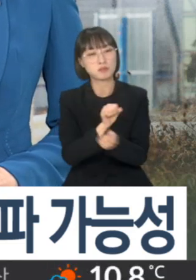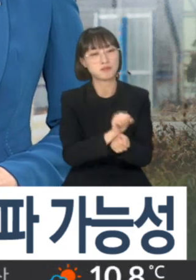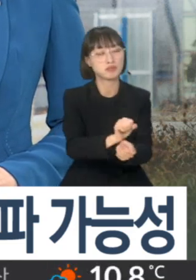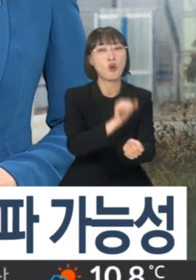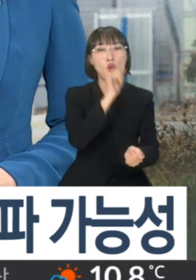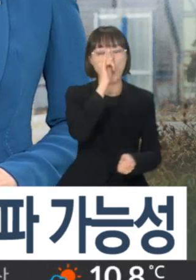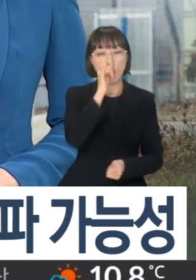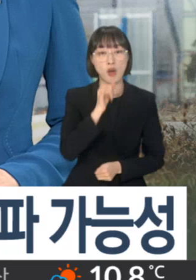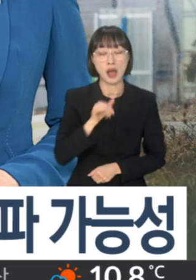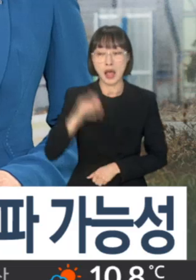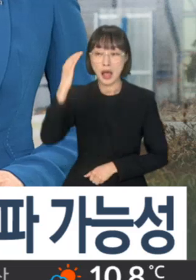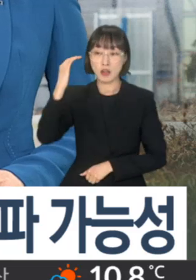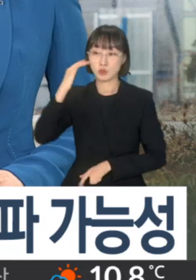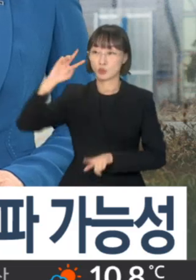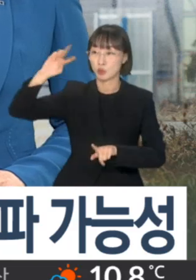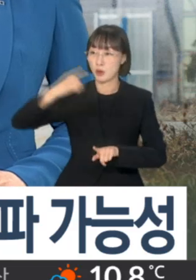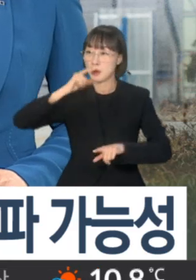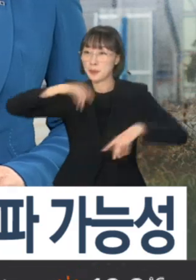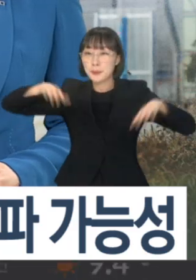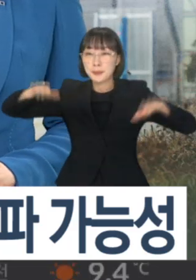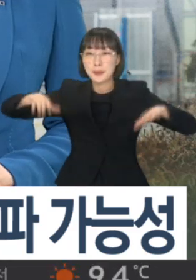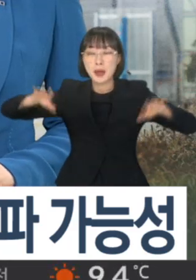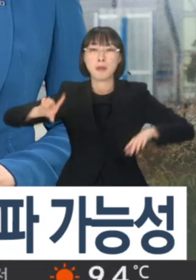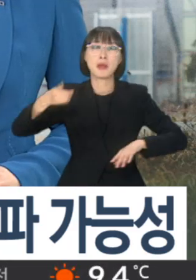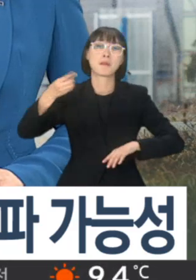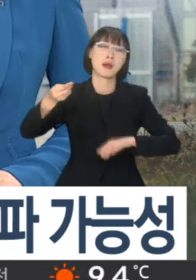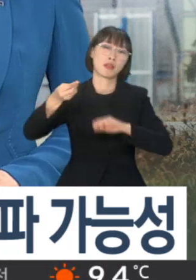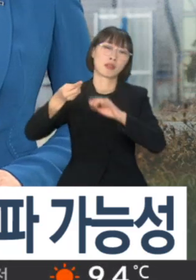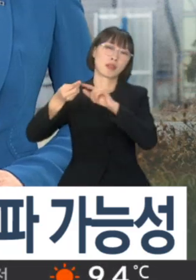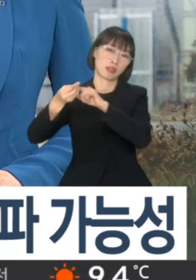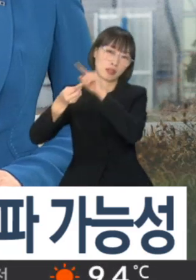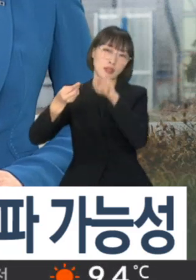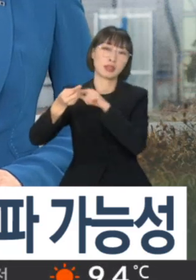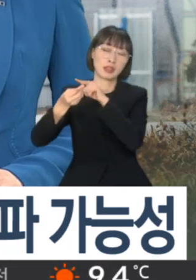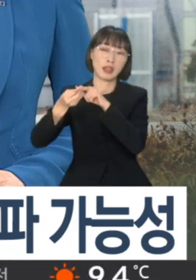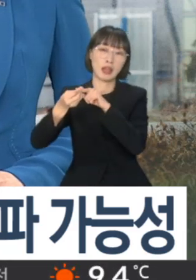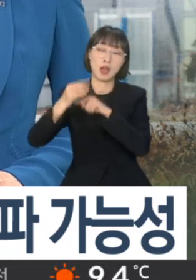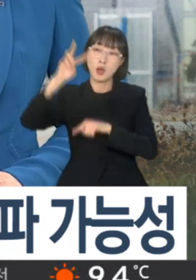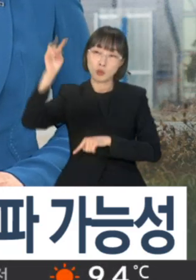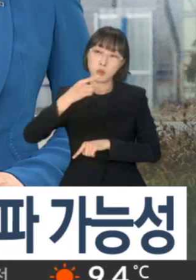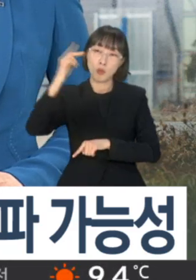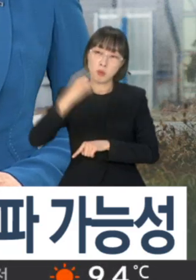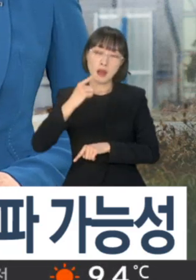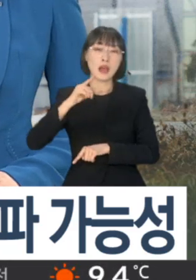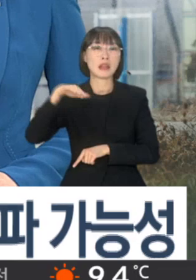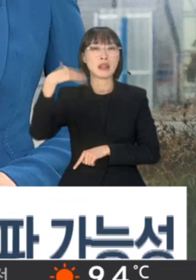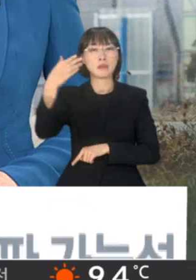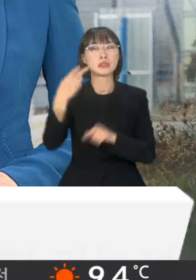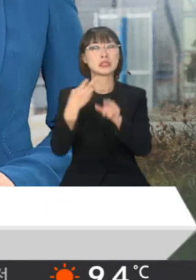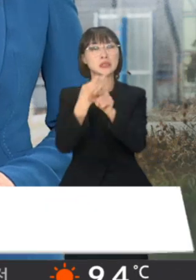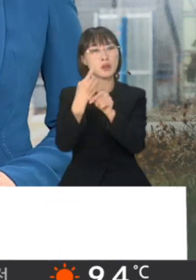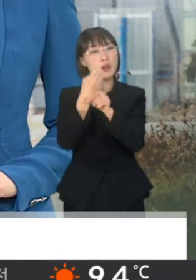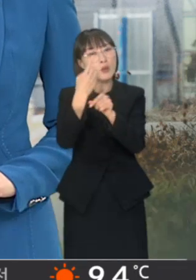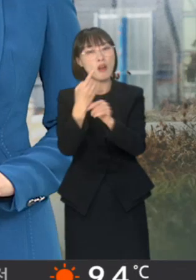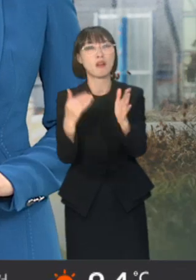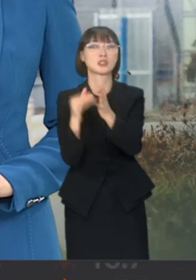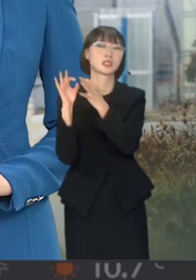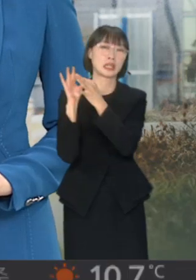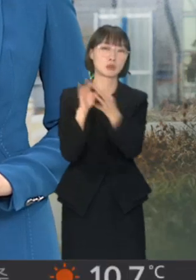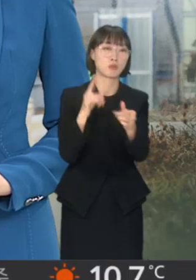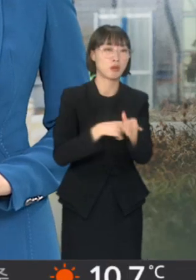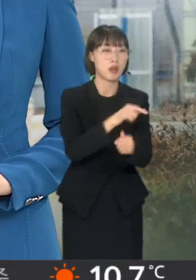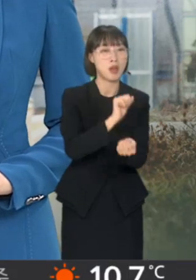철만 100만 마리인데 철세 도래는 다음 달까지 정점을 찍을 것으로 예상되 방역에 경고음이 올리고 있습니다